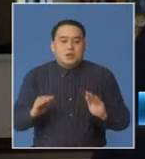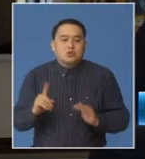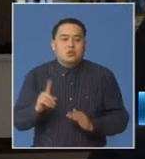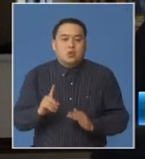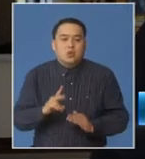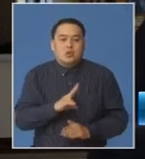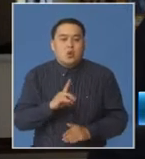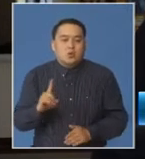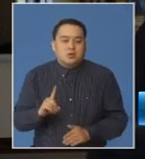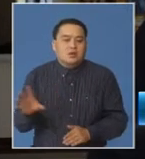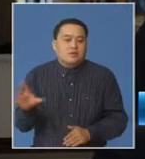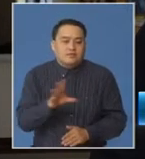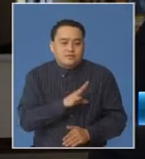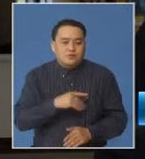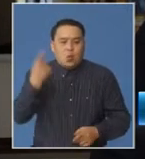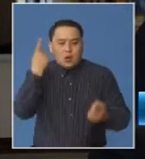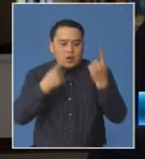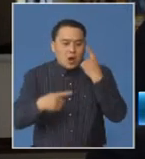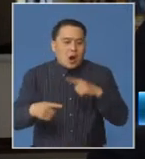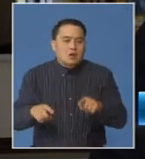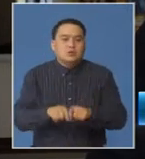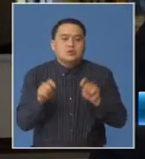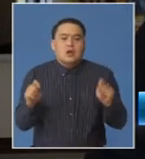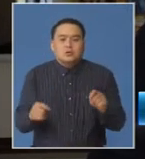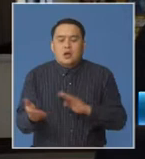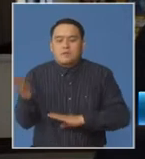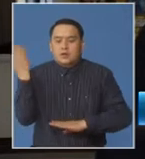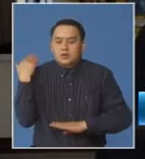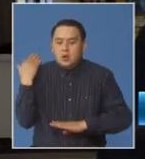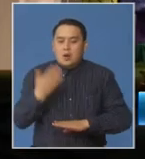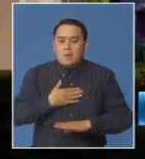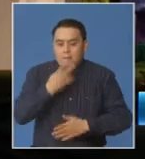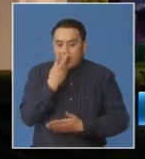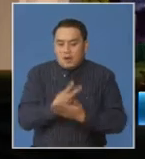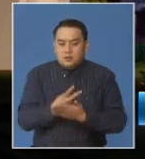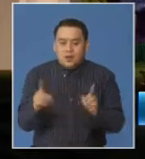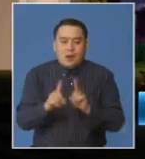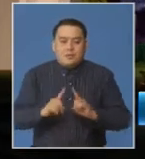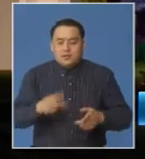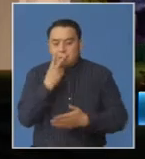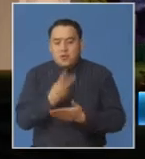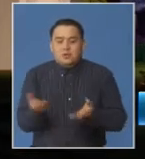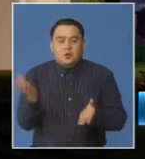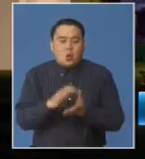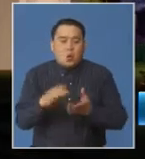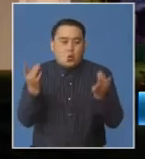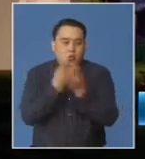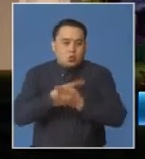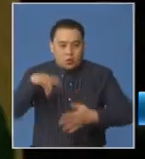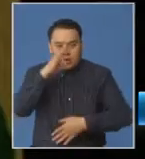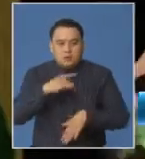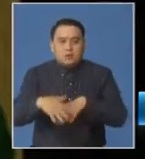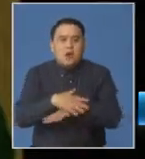Наурыз, откуда вот эта вот вся вот легенда вся эта вышла, и вот это все показать. Своеобразное знакомство с культурой казахского народа